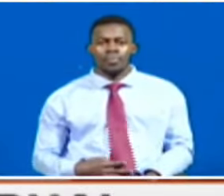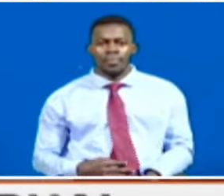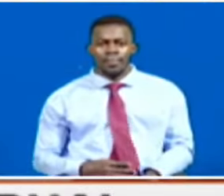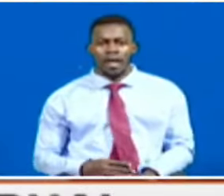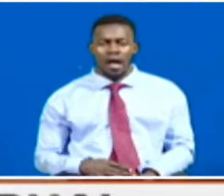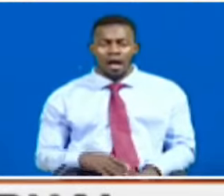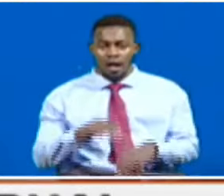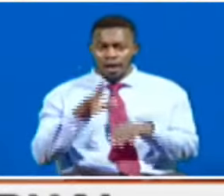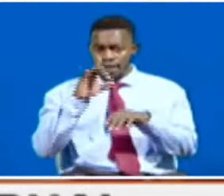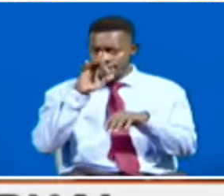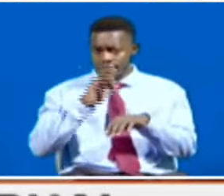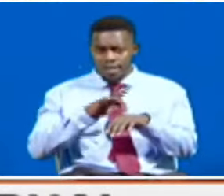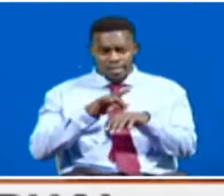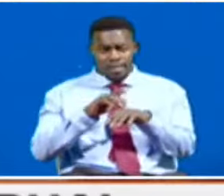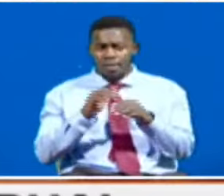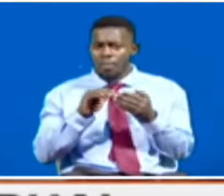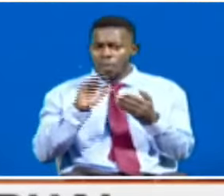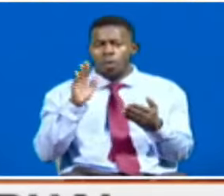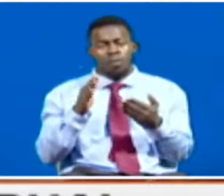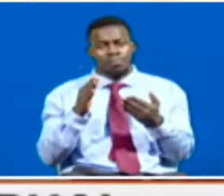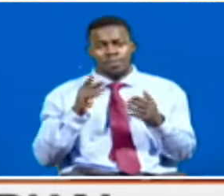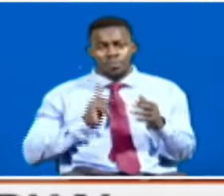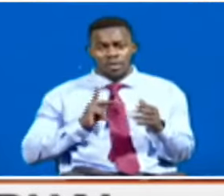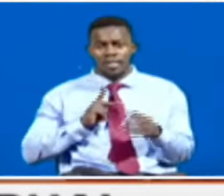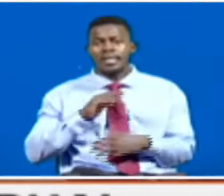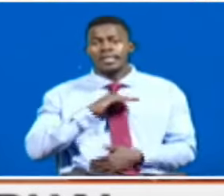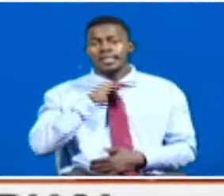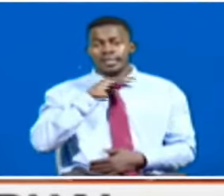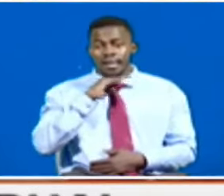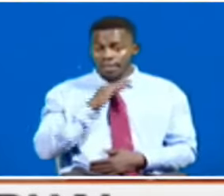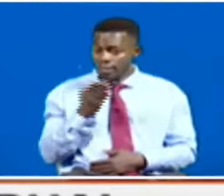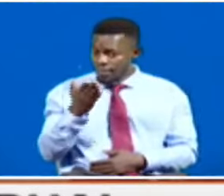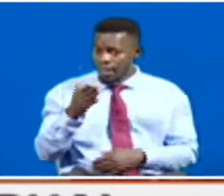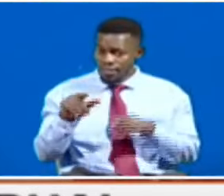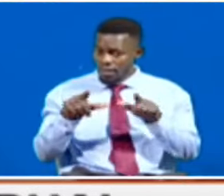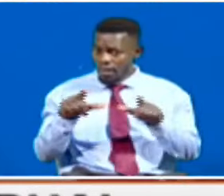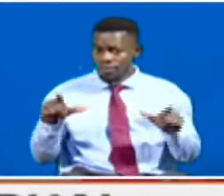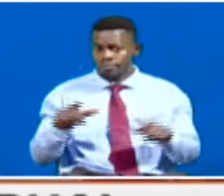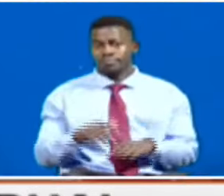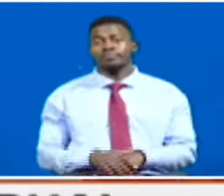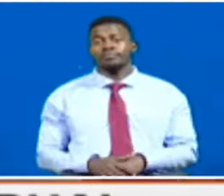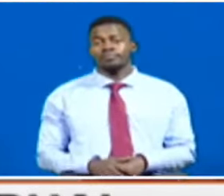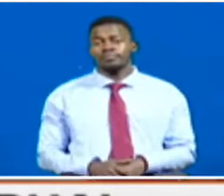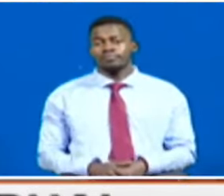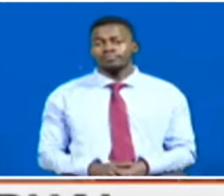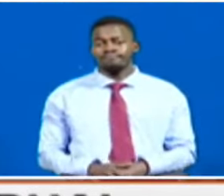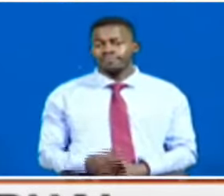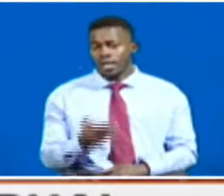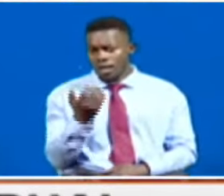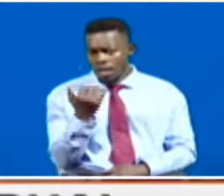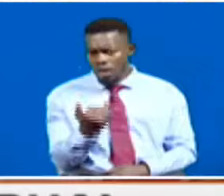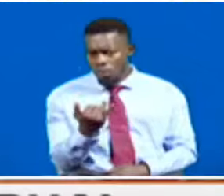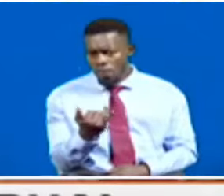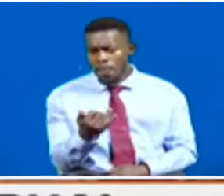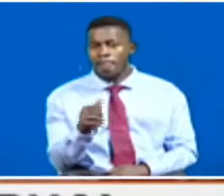wengine wameuliwa kwa hiyo shamba. Unaona? Sasa wengine